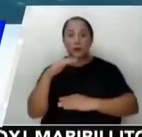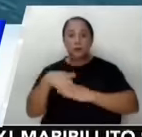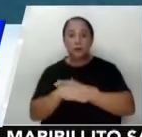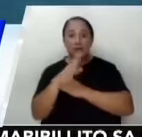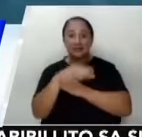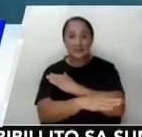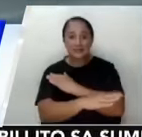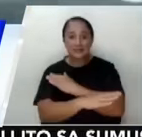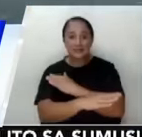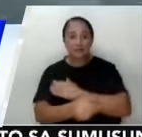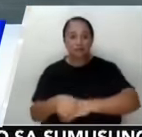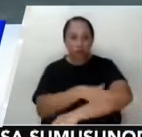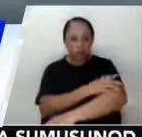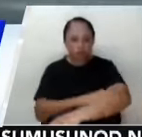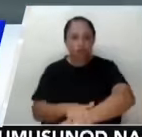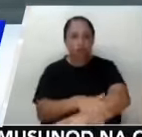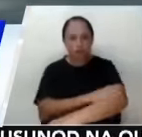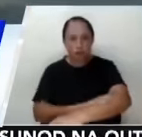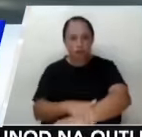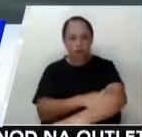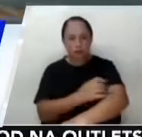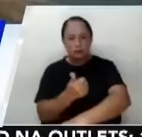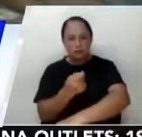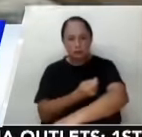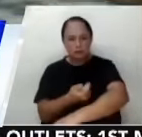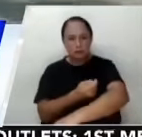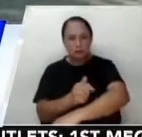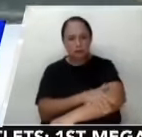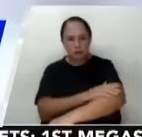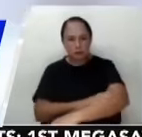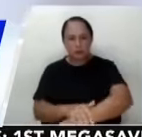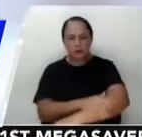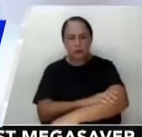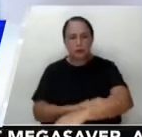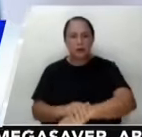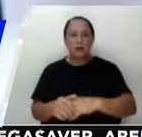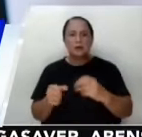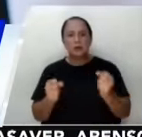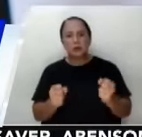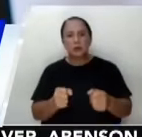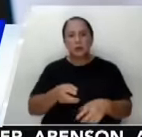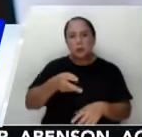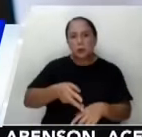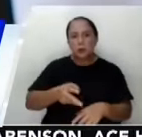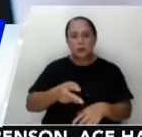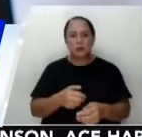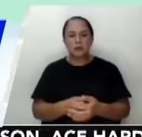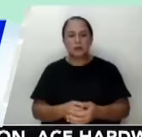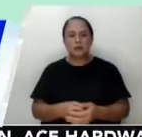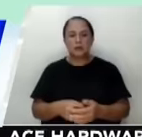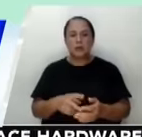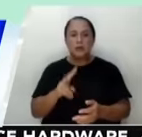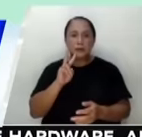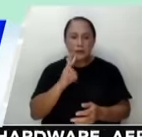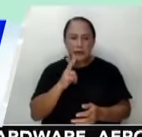yun para matanggal siya. Umubra naman yung ihi, suka, alak,